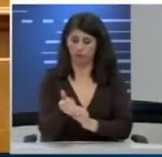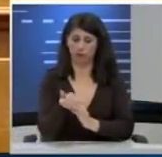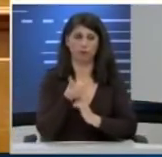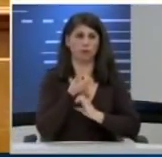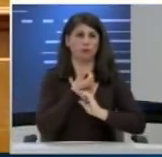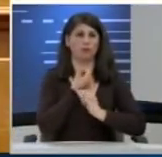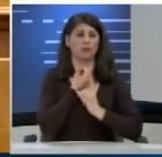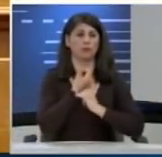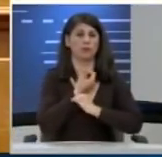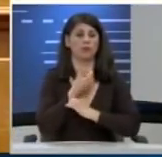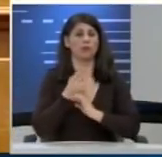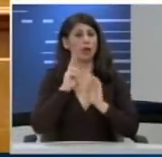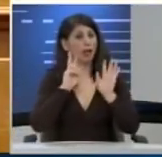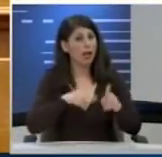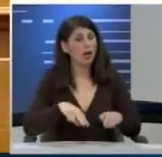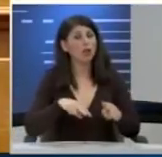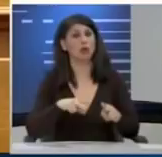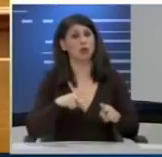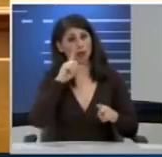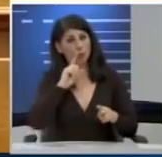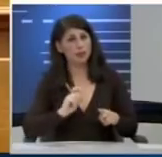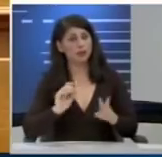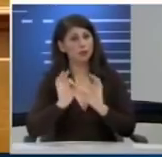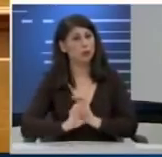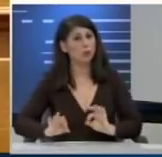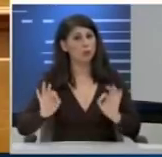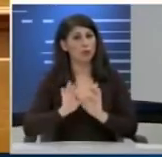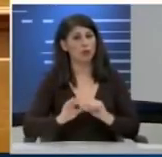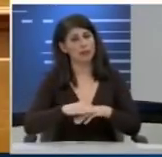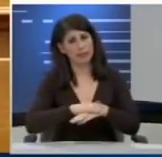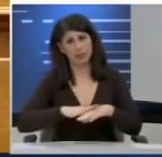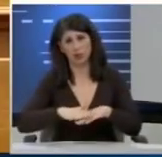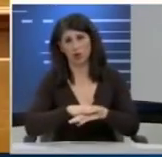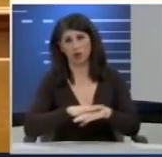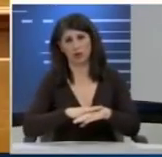Απαιτείται αμοιβαία αναγνώριση που είναι, αν θέλετε, προϋπόθεση της συγχώρεσης.